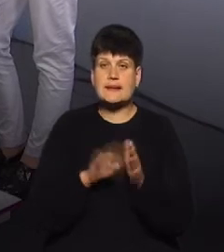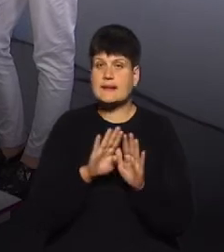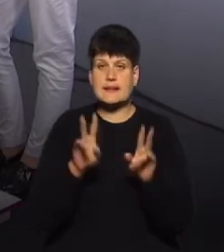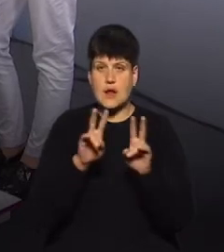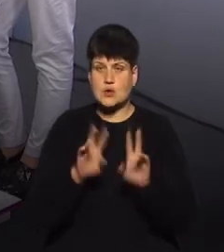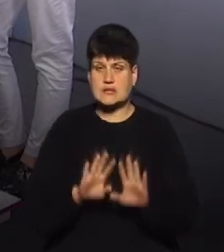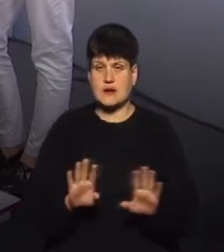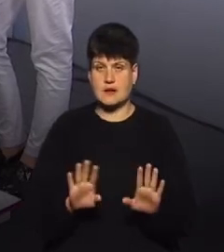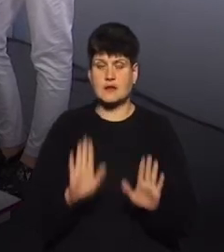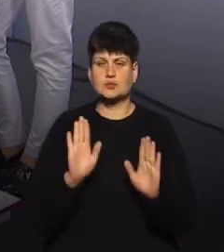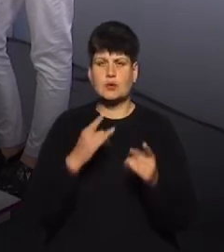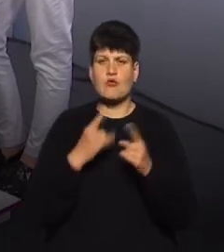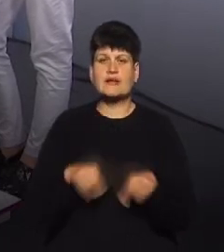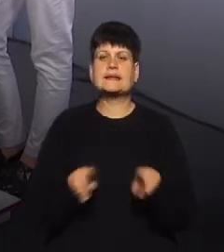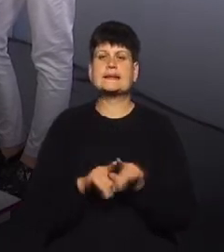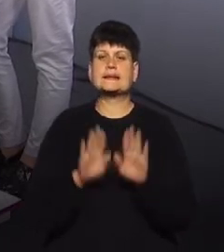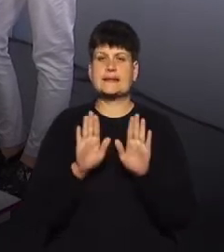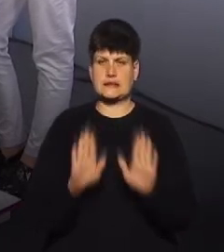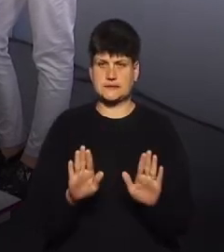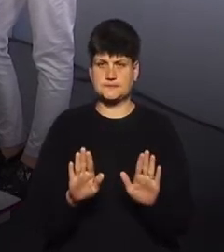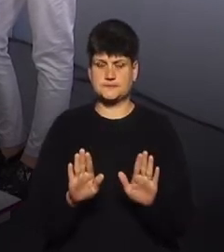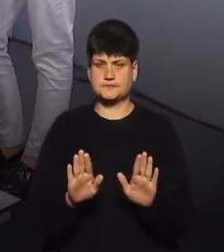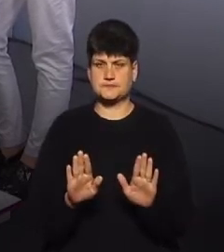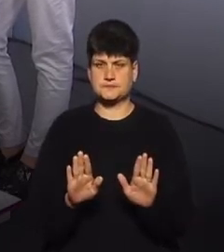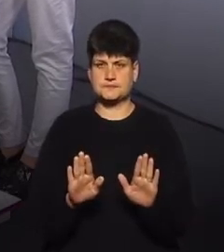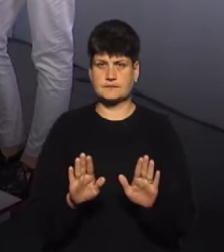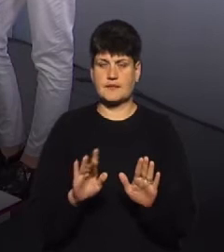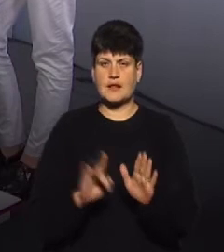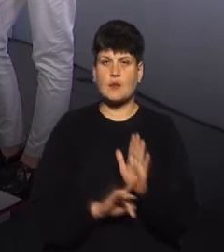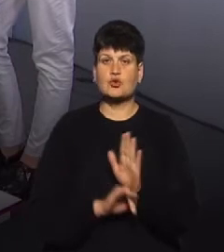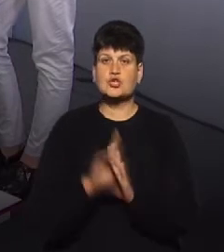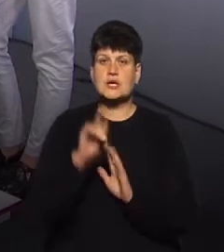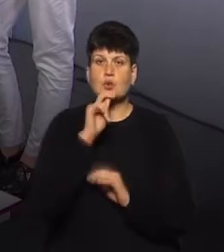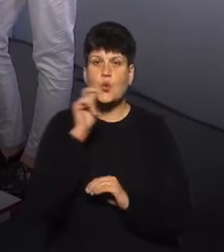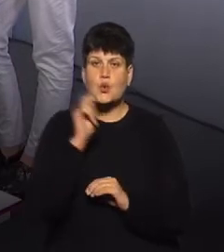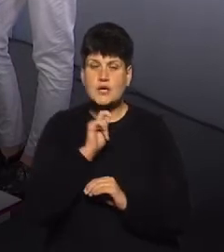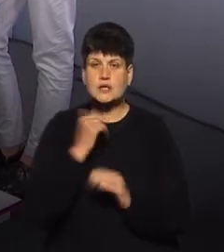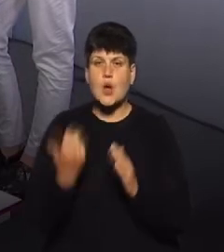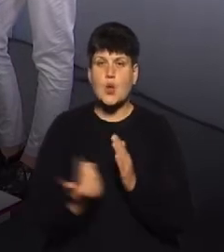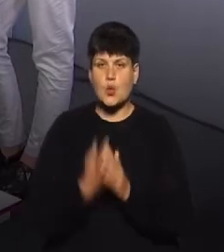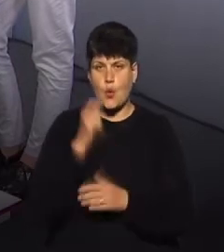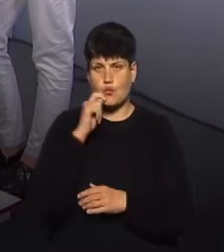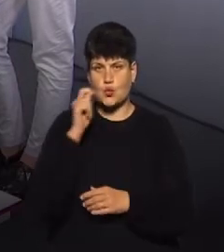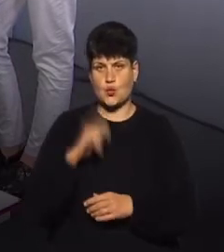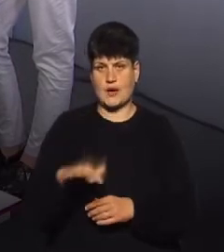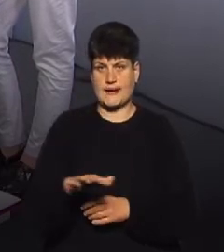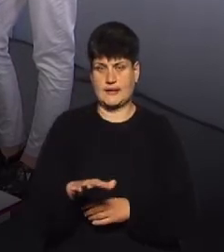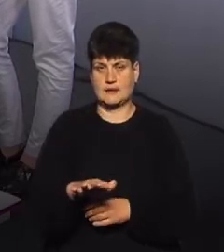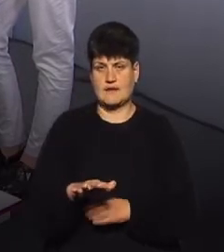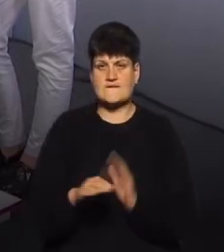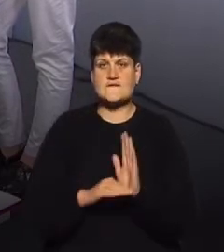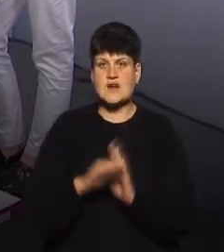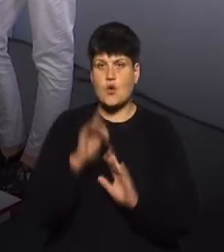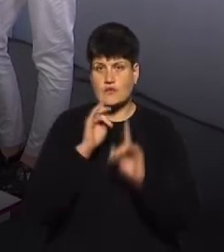що за початках України, нової України, в Верховній Раді було